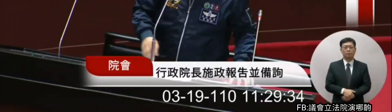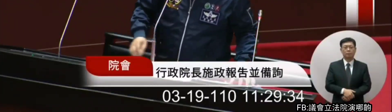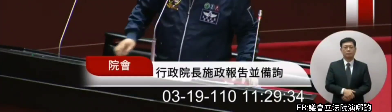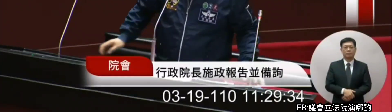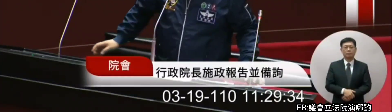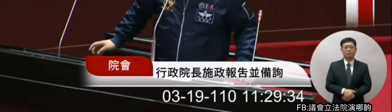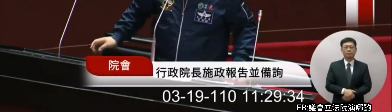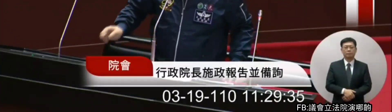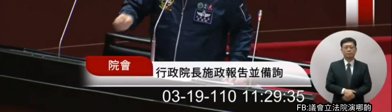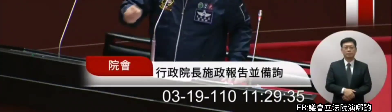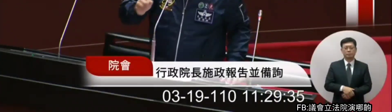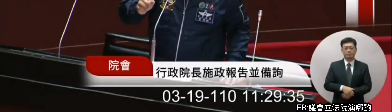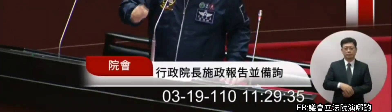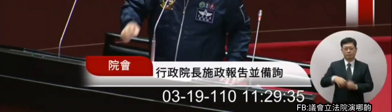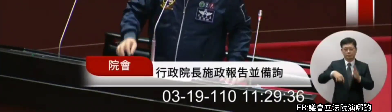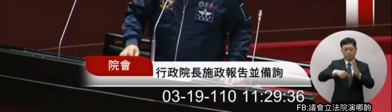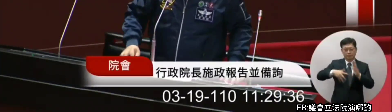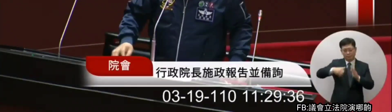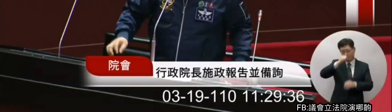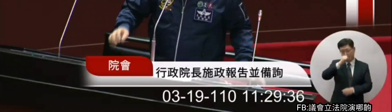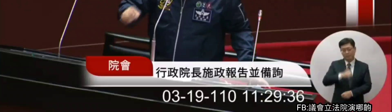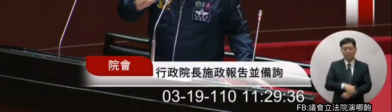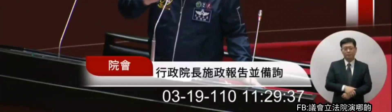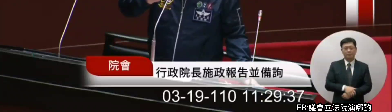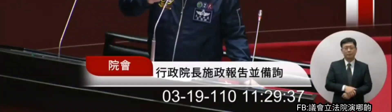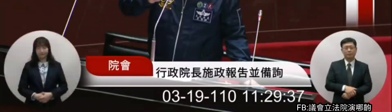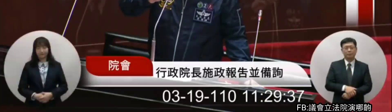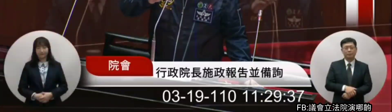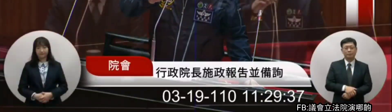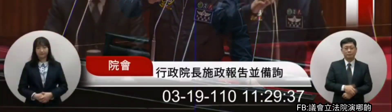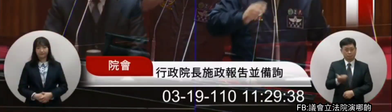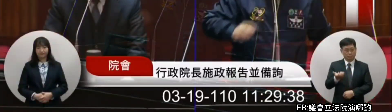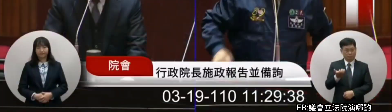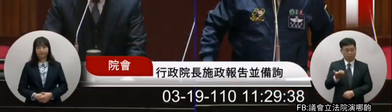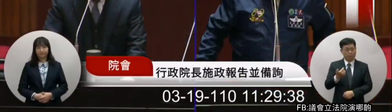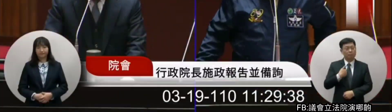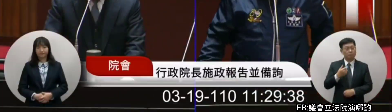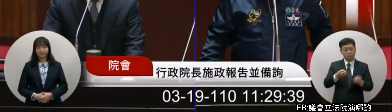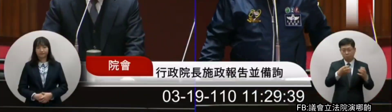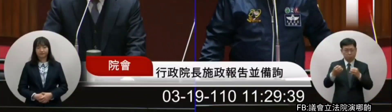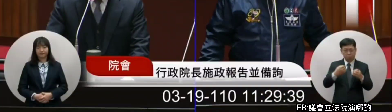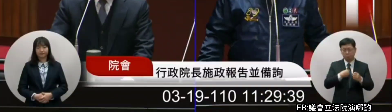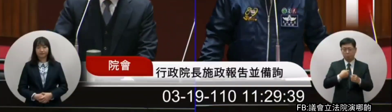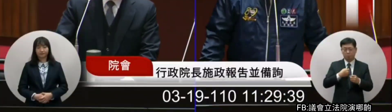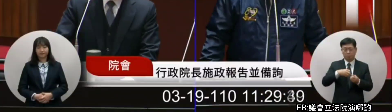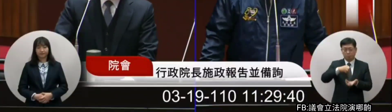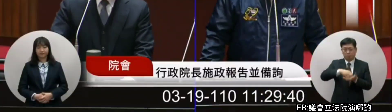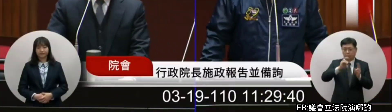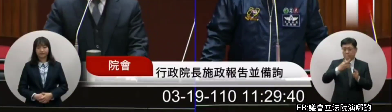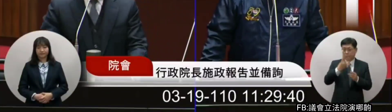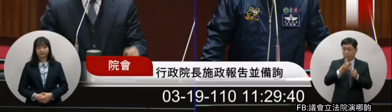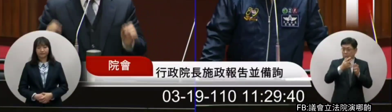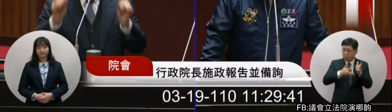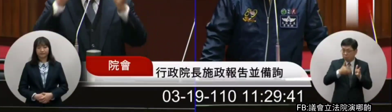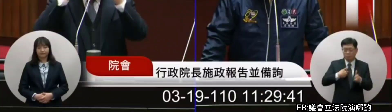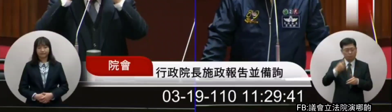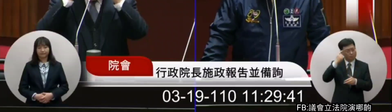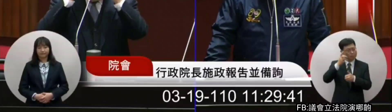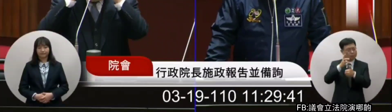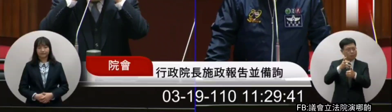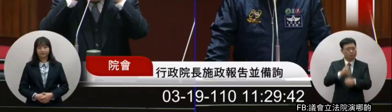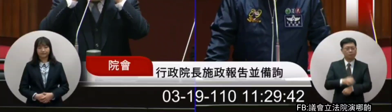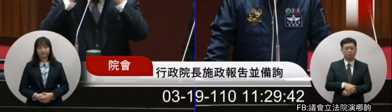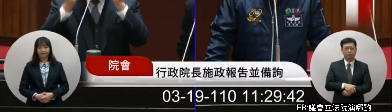长。 好，院长好。 喂，你好。 哎，院长。刚刚啊，大家讲了那么多核四啊，本席现在想要请教